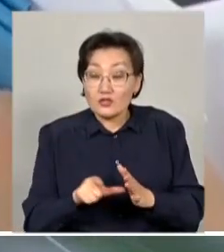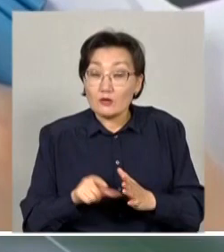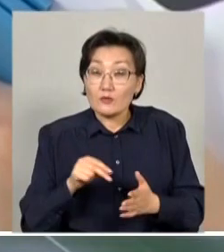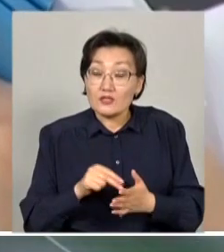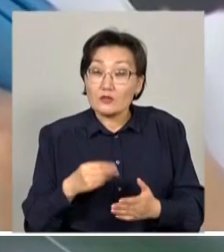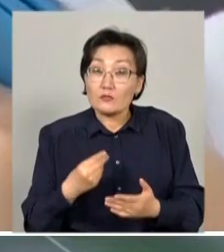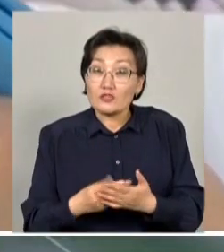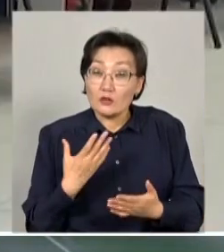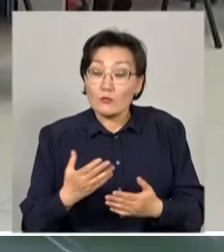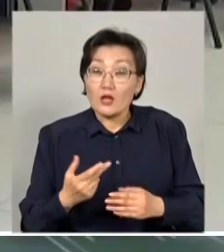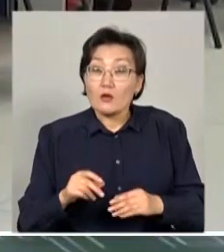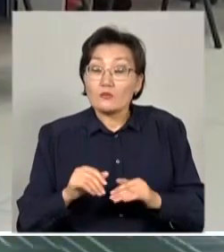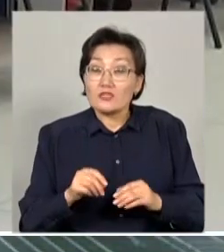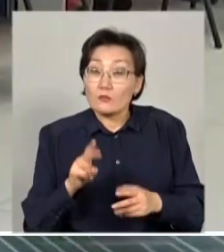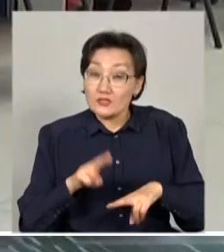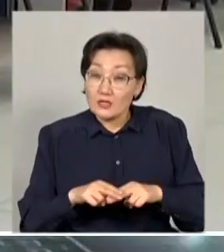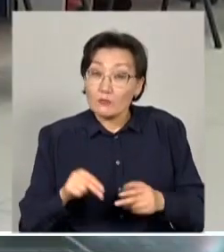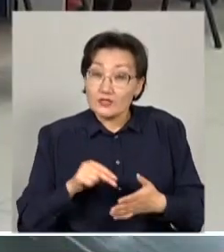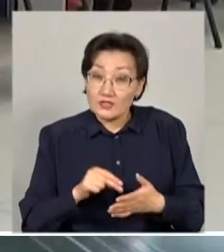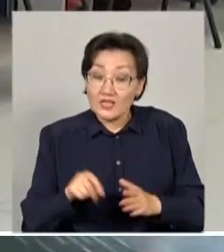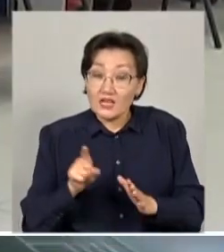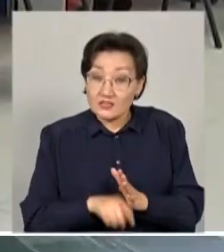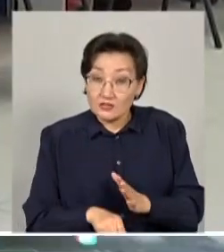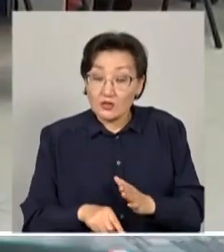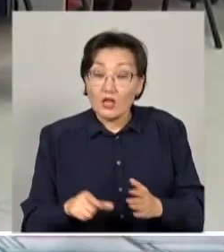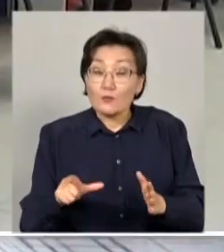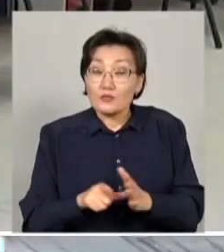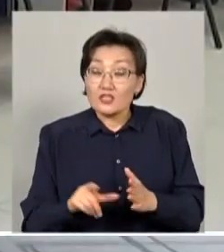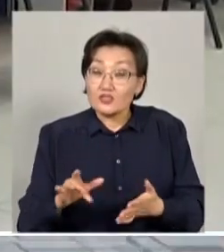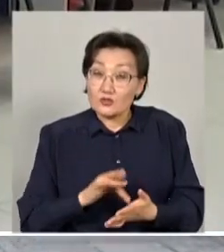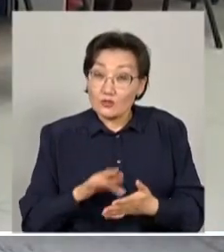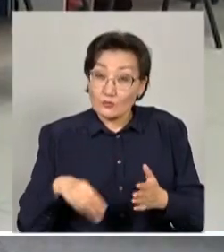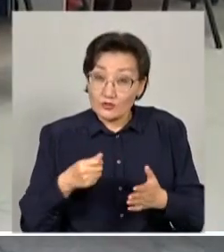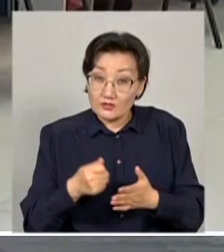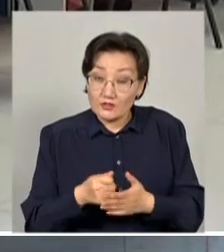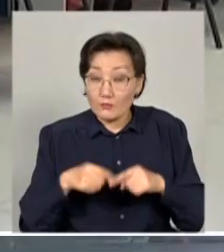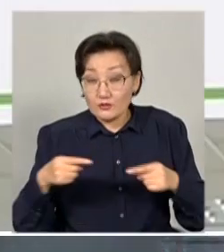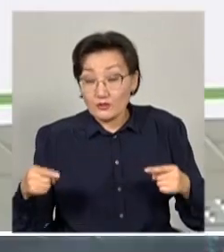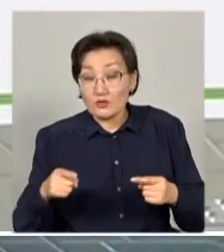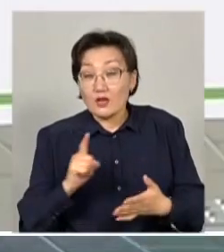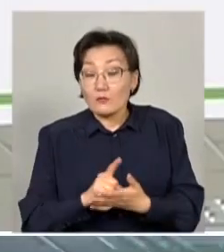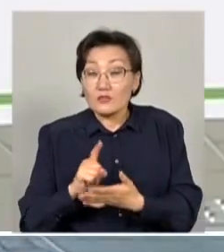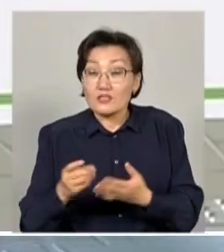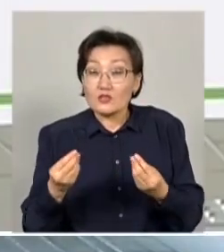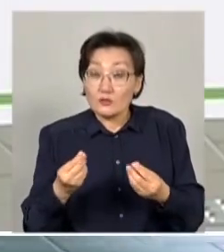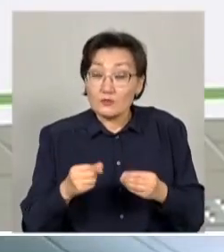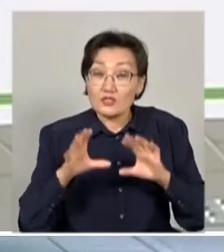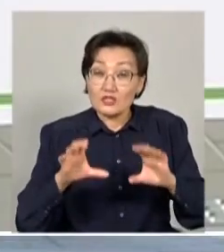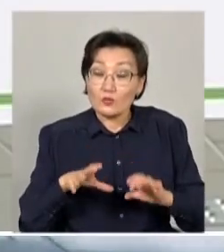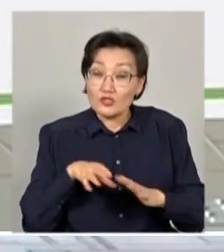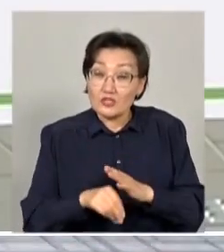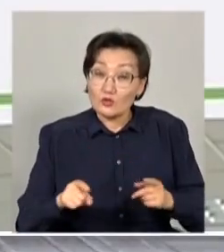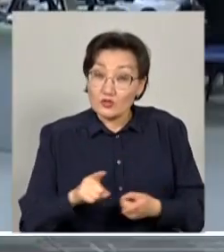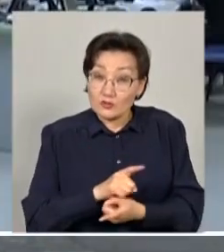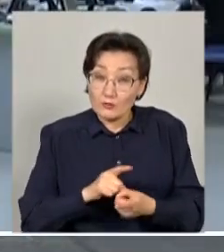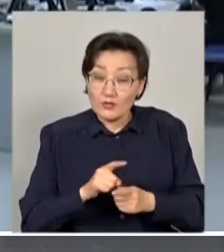кәмелетке толмағандарға берілетін паспорт бағасы арзандайды. Салық және бюджетке төленетін басқа да міндетті төлемдер туралы заңға енгізілген